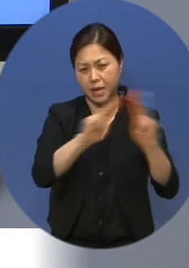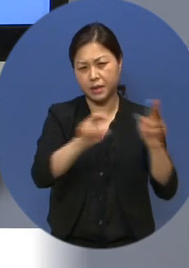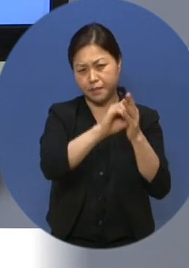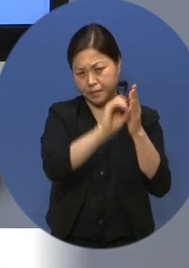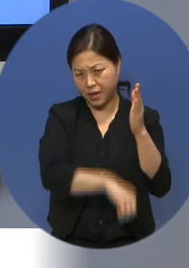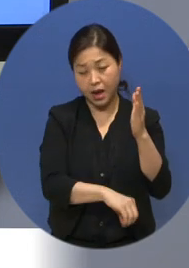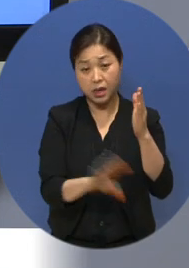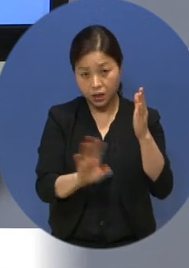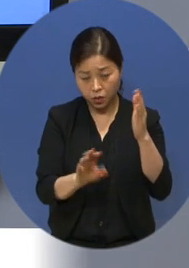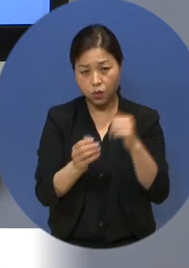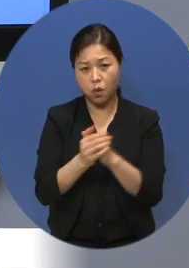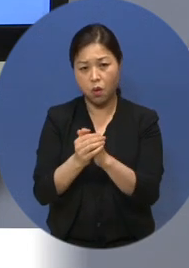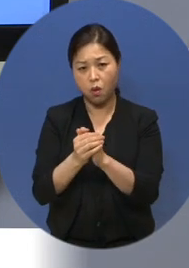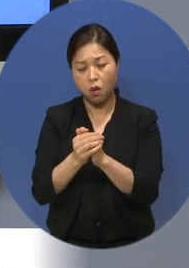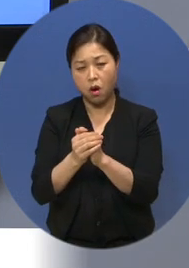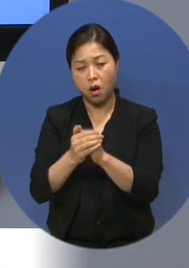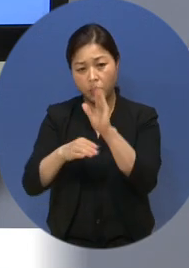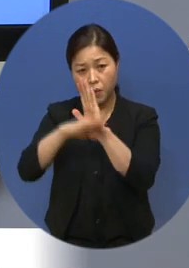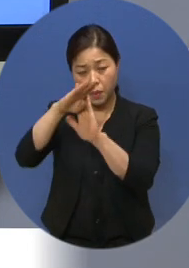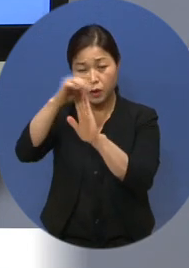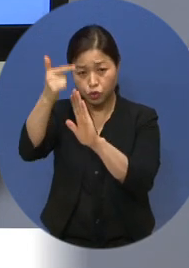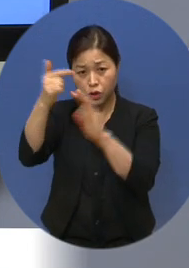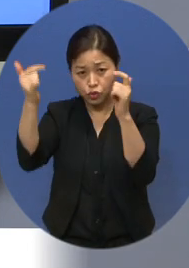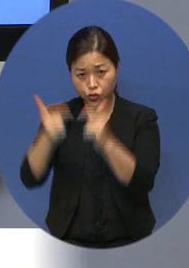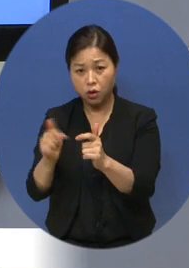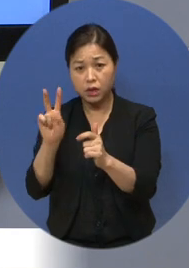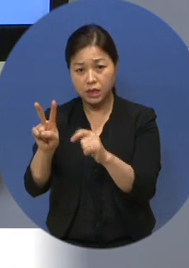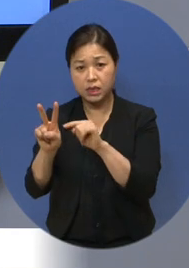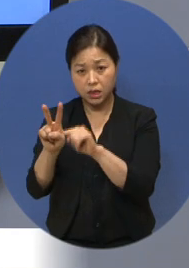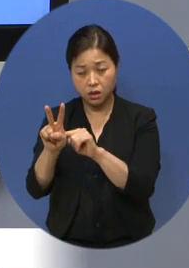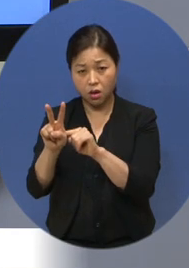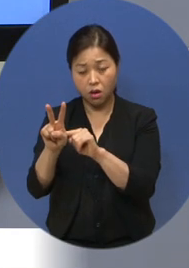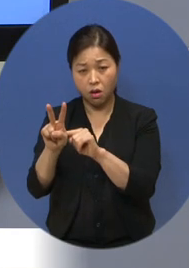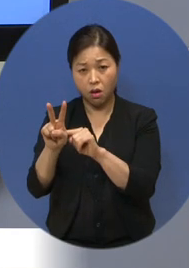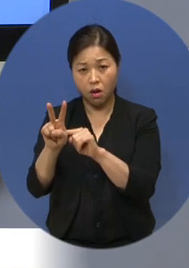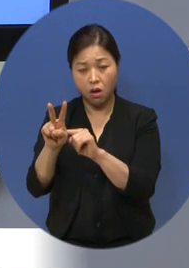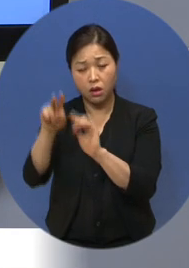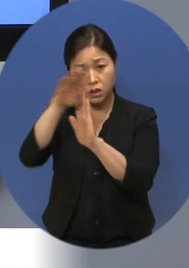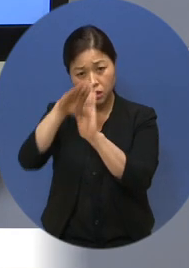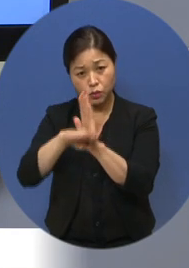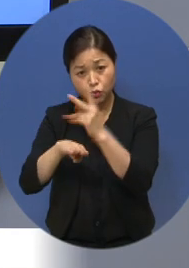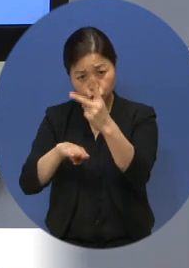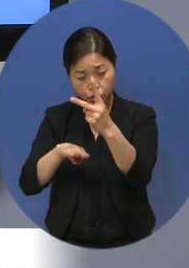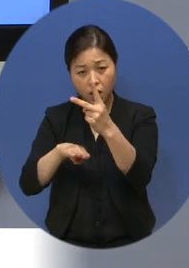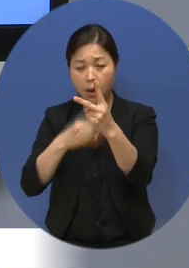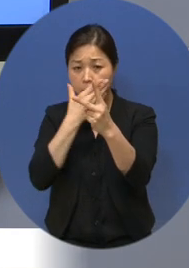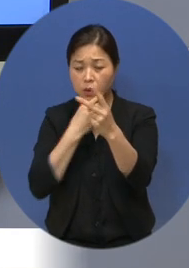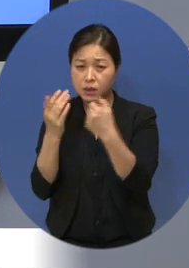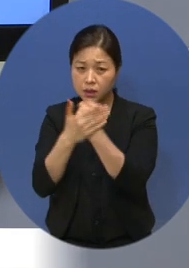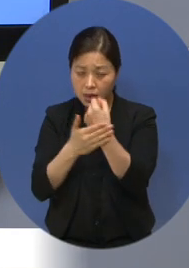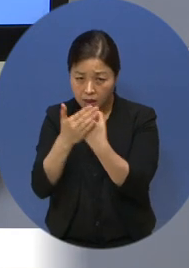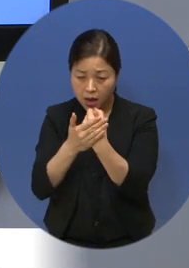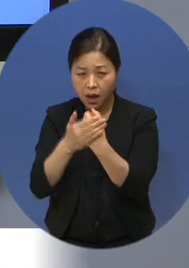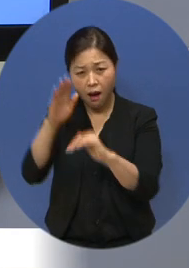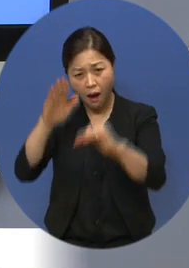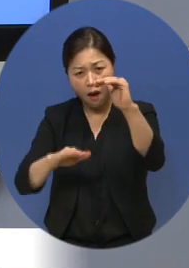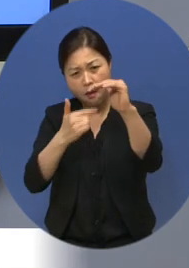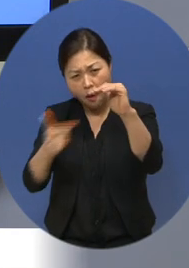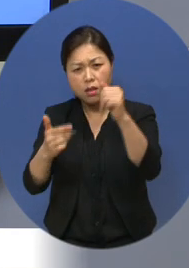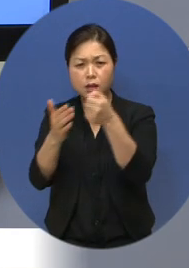단계로 9분 되면서 2등급 사이에 복지혜택 정도가 크게 벌어진 탓으로 풀이된다 고 지적했는데